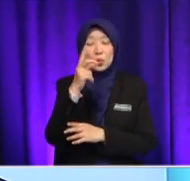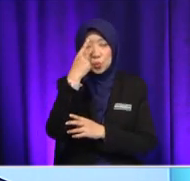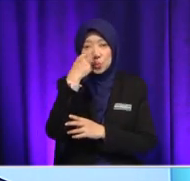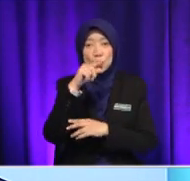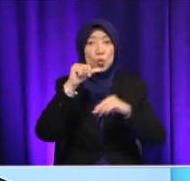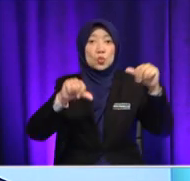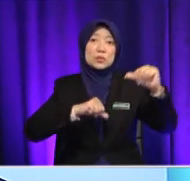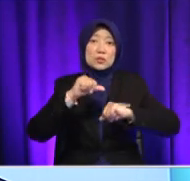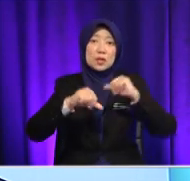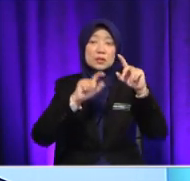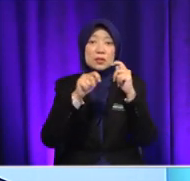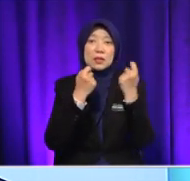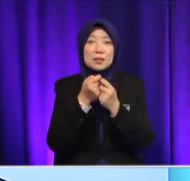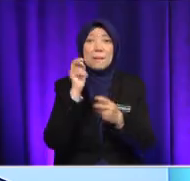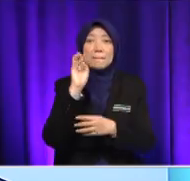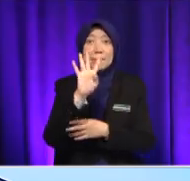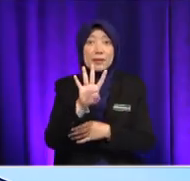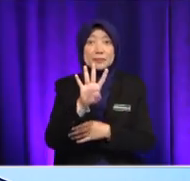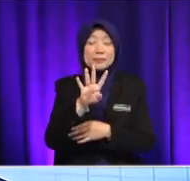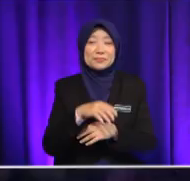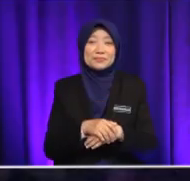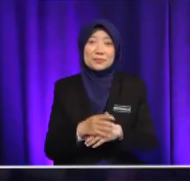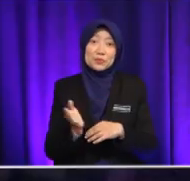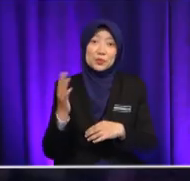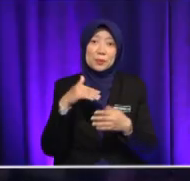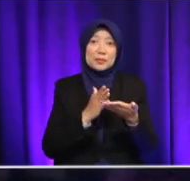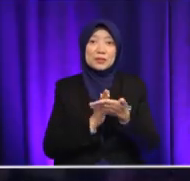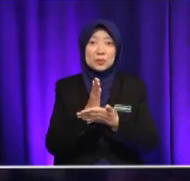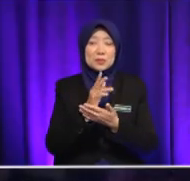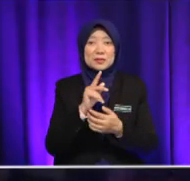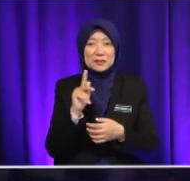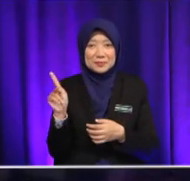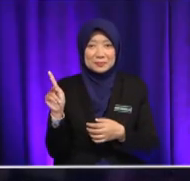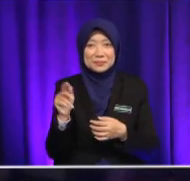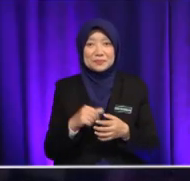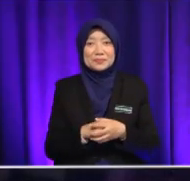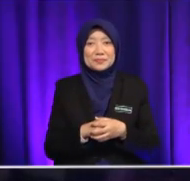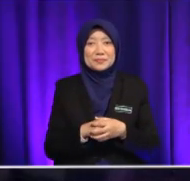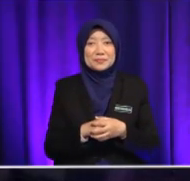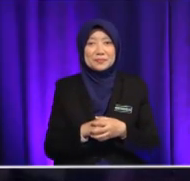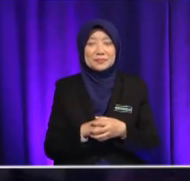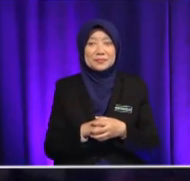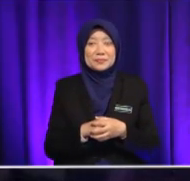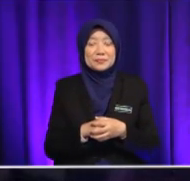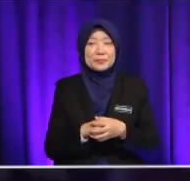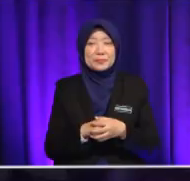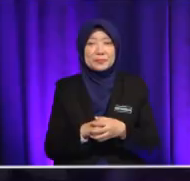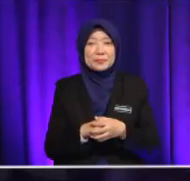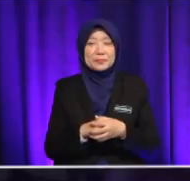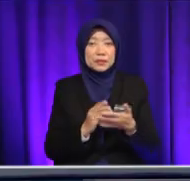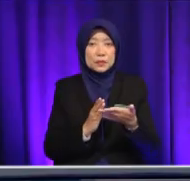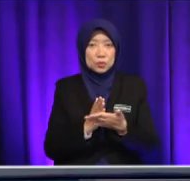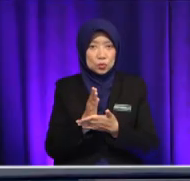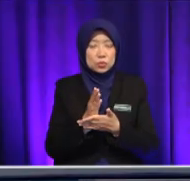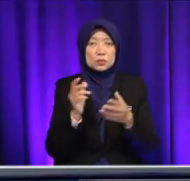pelajaran sains tingkatan 4. Baiklah cikgu, jom kita teruskan. Okey, kita teruskan ya Sean. Ya cikgu. Alright. So kita akan teruskan dengan